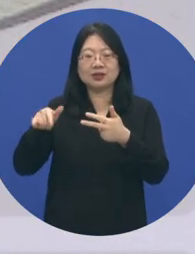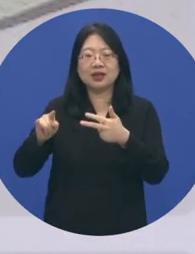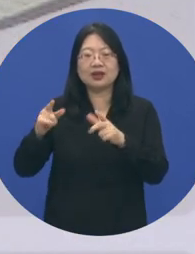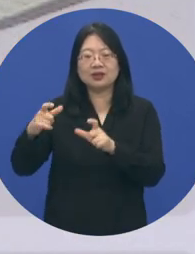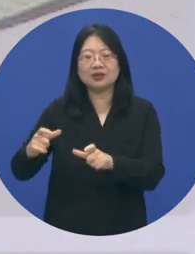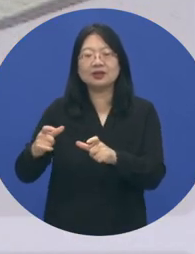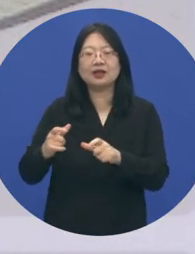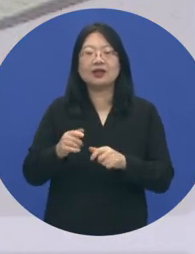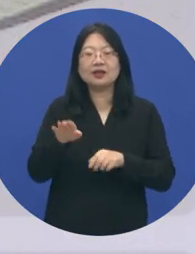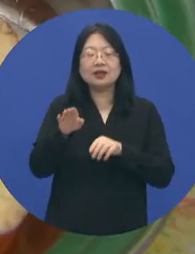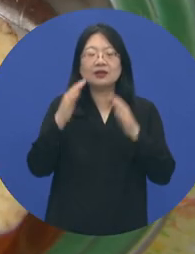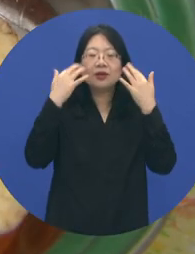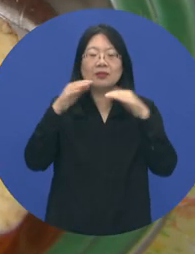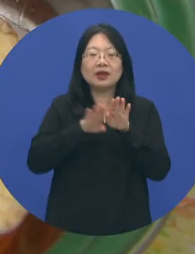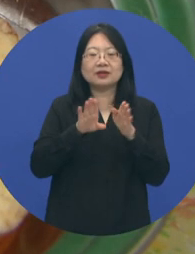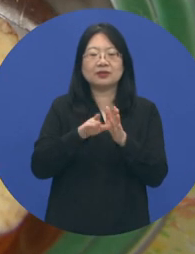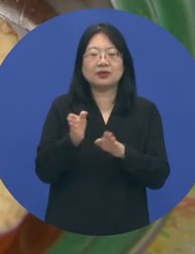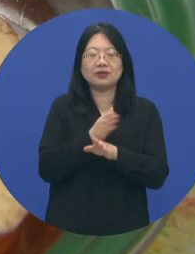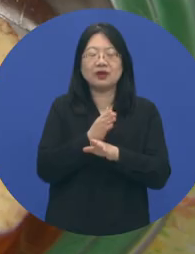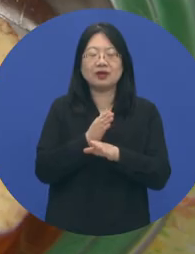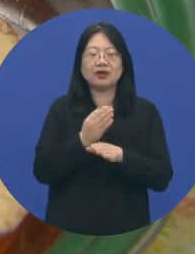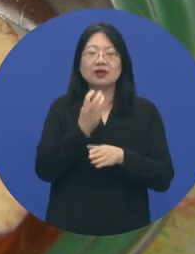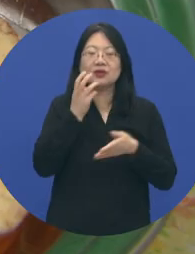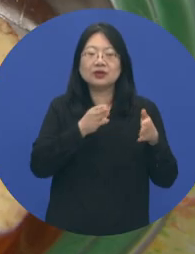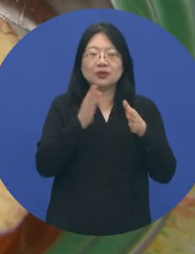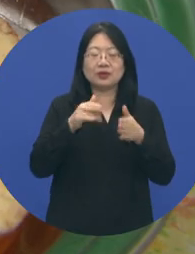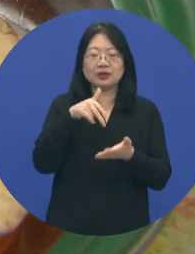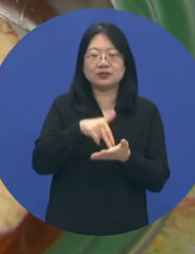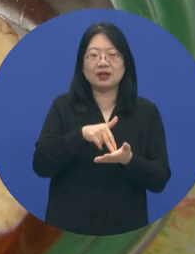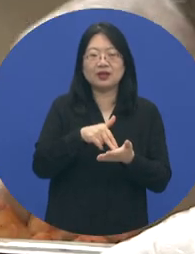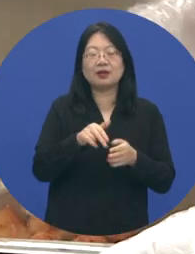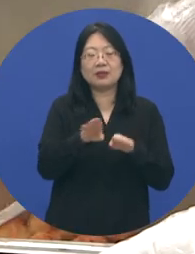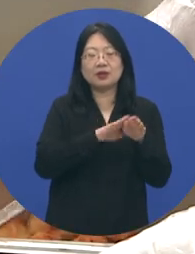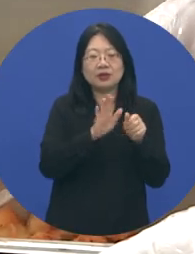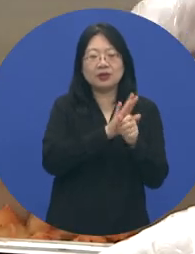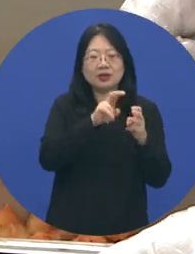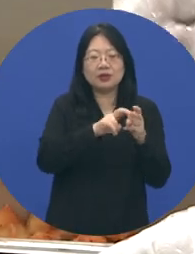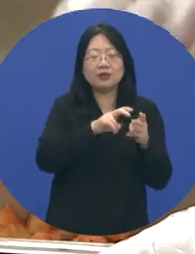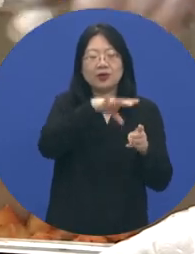여름방학부터 시행할 예정. 도는 다 함께 돌봄센터를 통해 먼저 시행